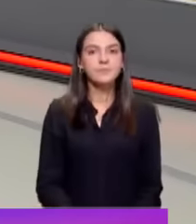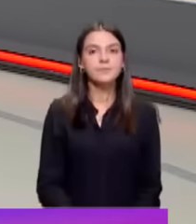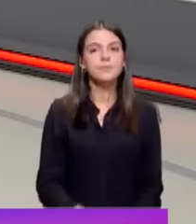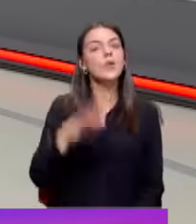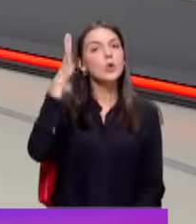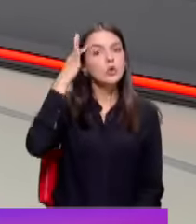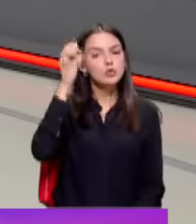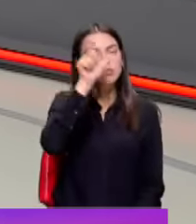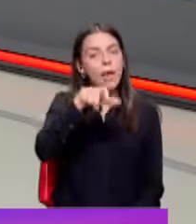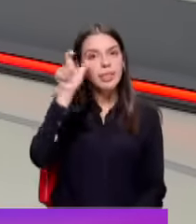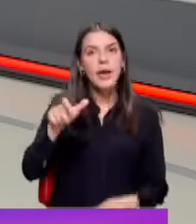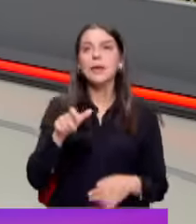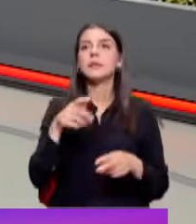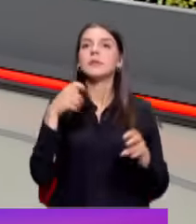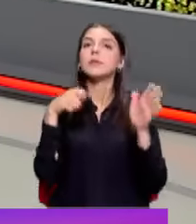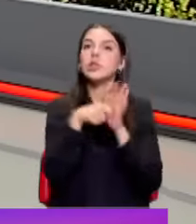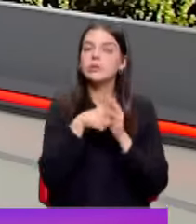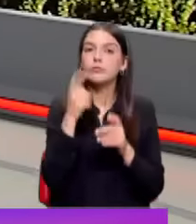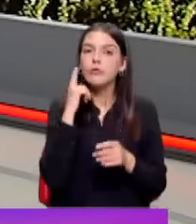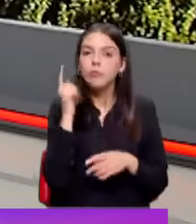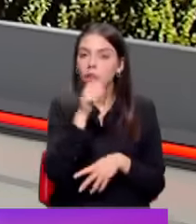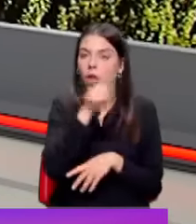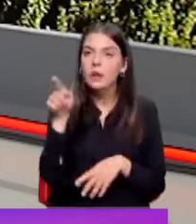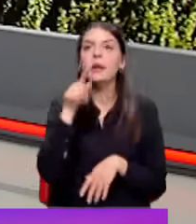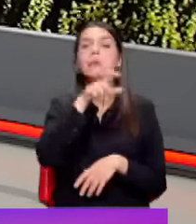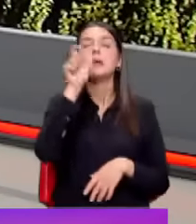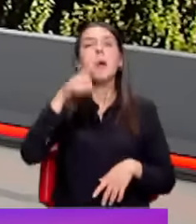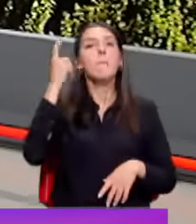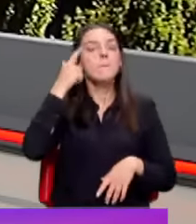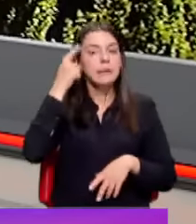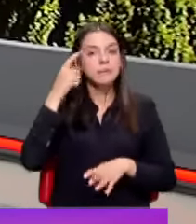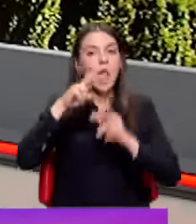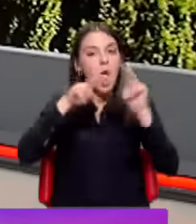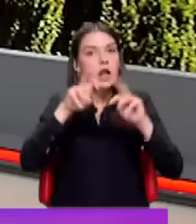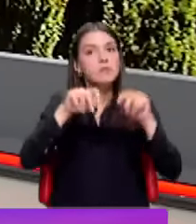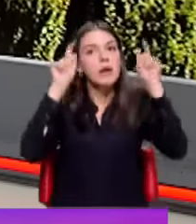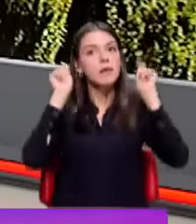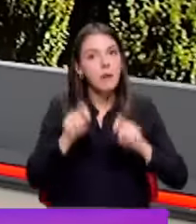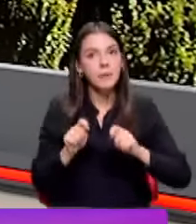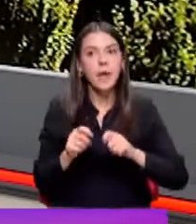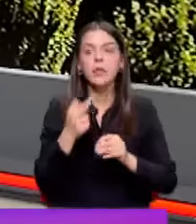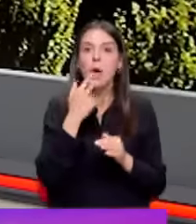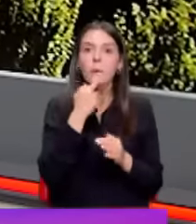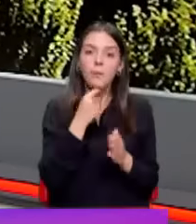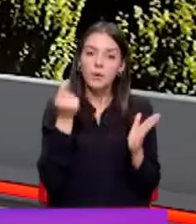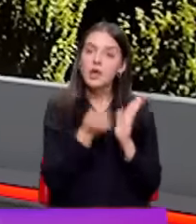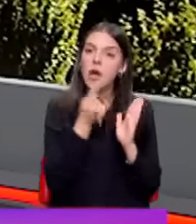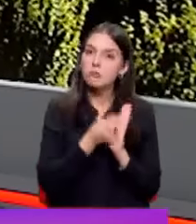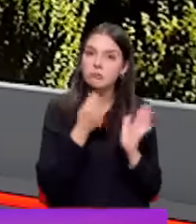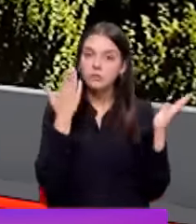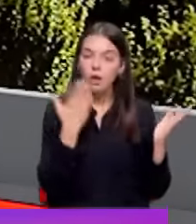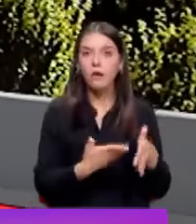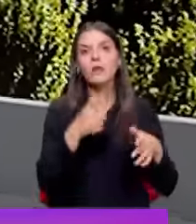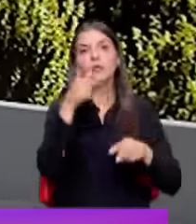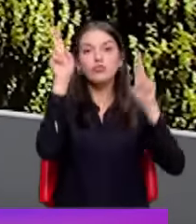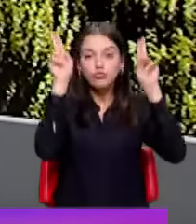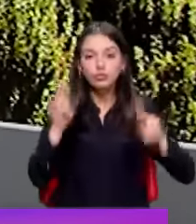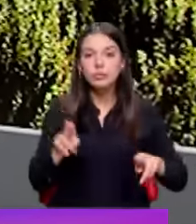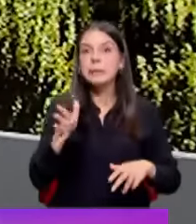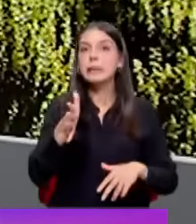Uzmanların, liyakatli isimlerin bu anlamda sahada bilimsel araştırma yapmış, makaleler yazmış, uluslararası